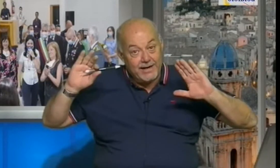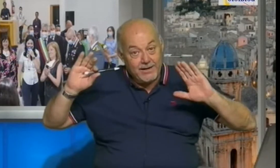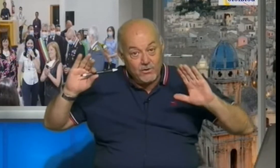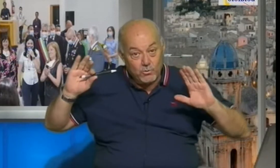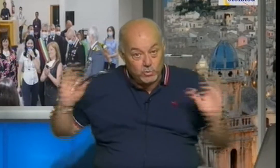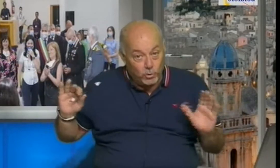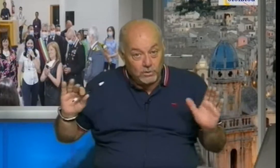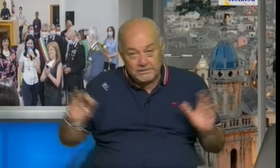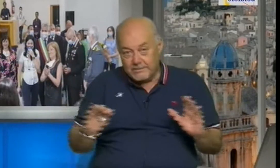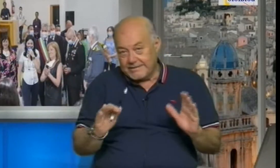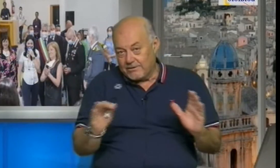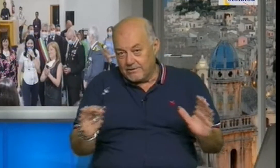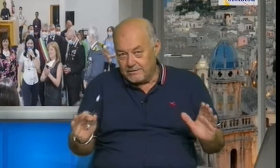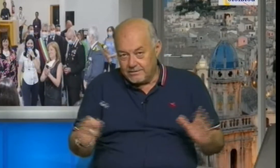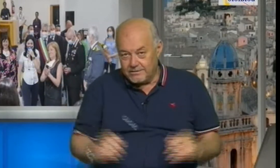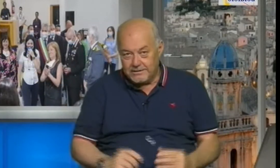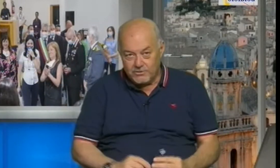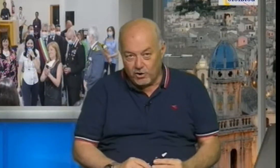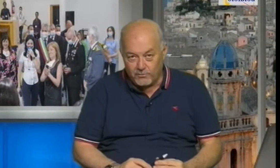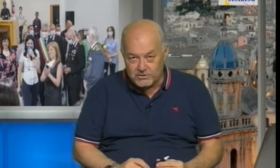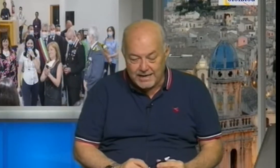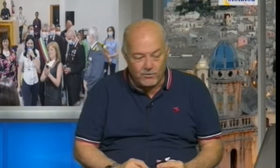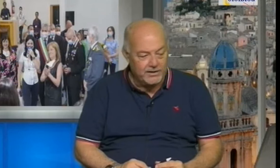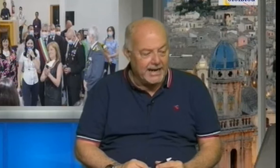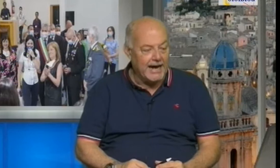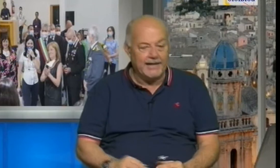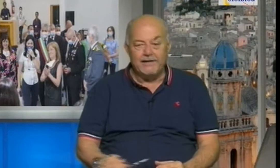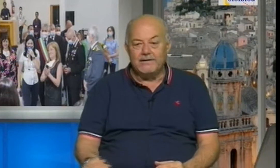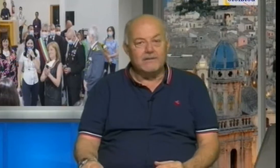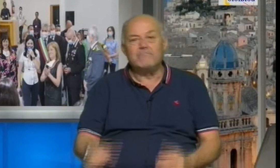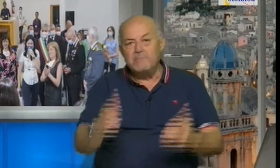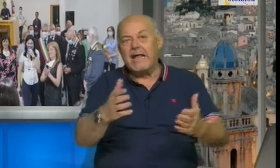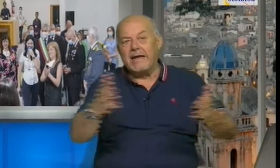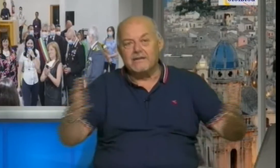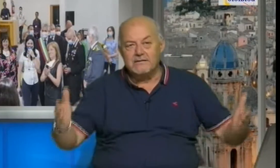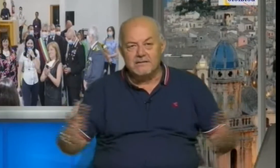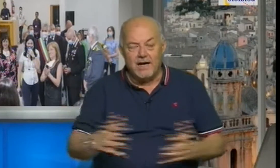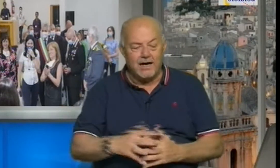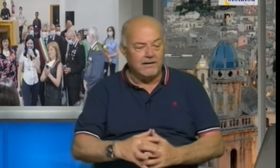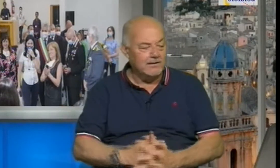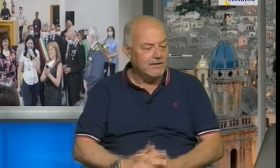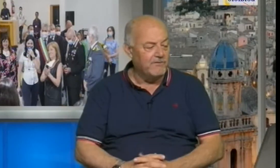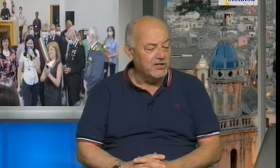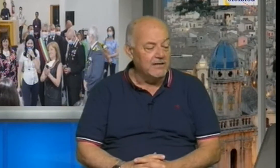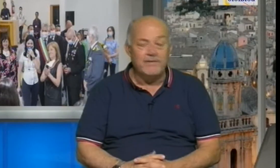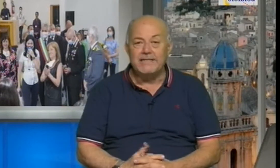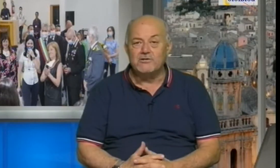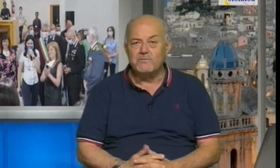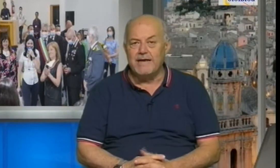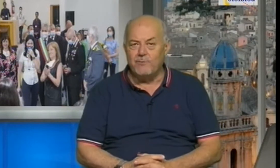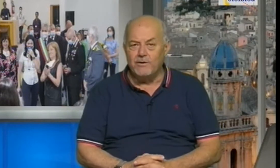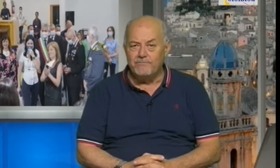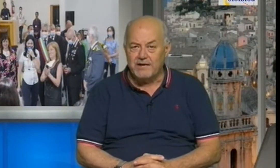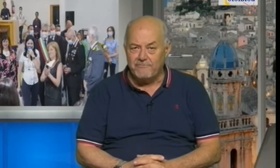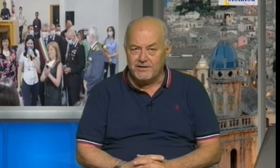sapere cusù, e questo non lo possiamo negare. Lei si sta facendo il ministro,